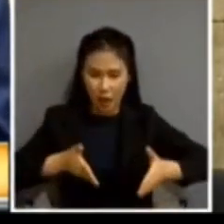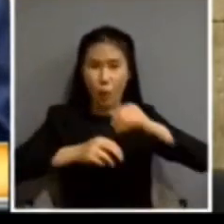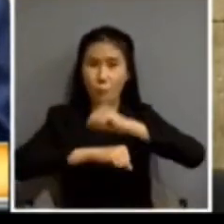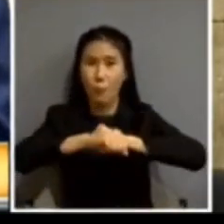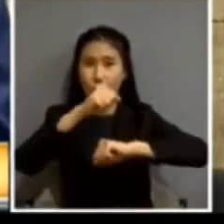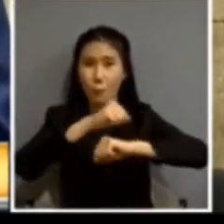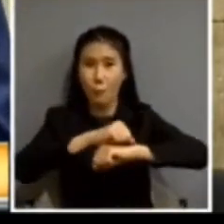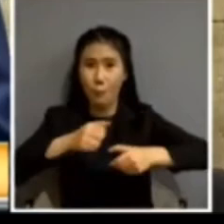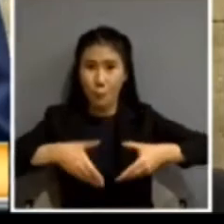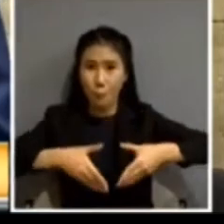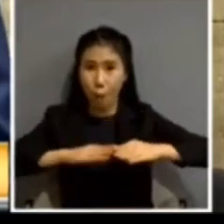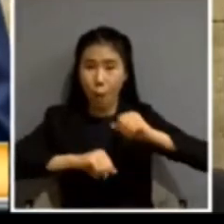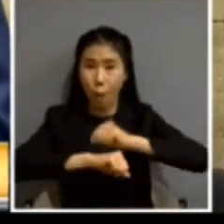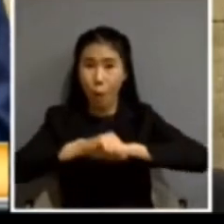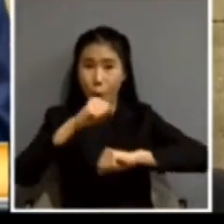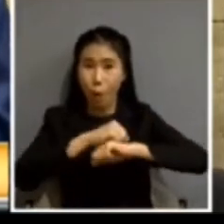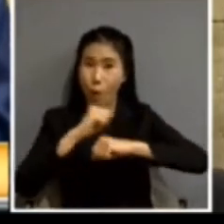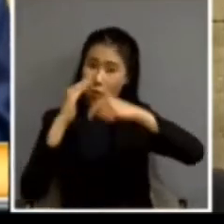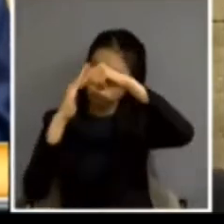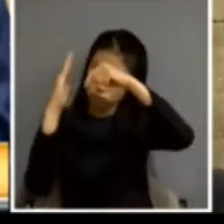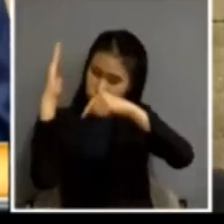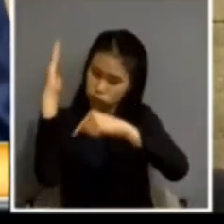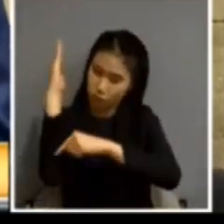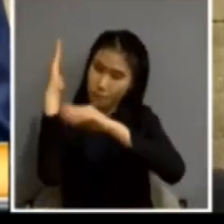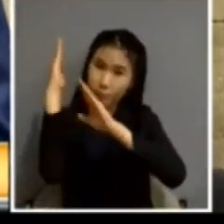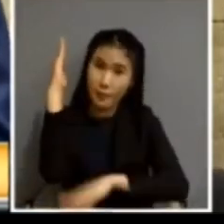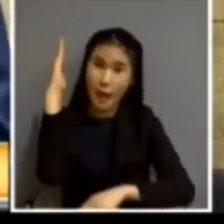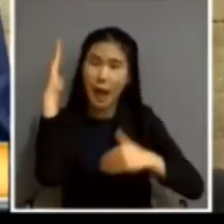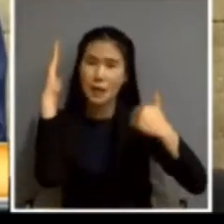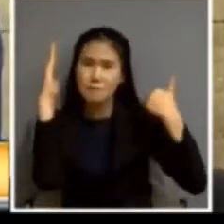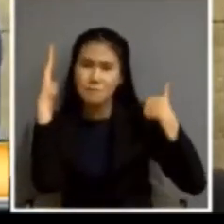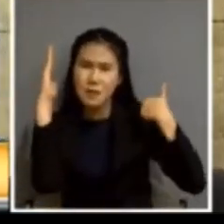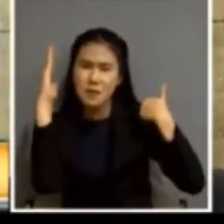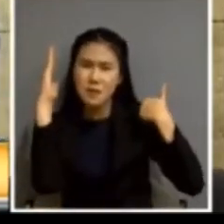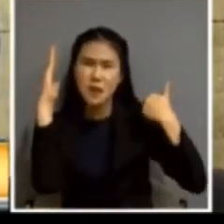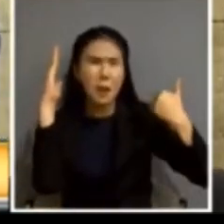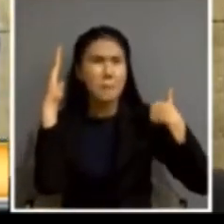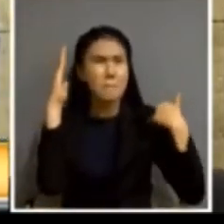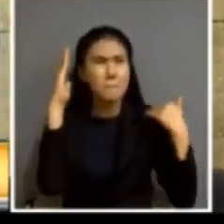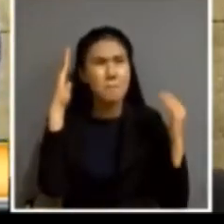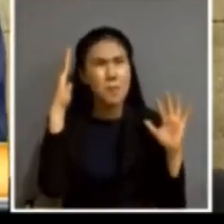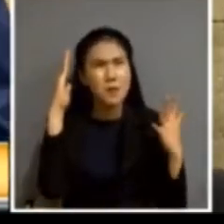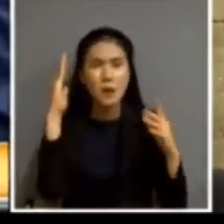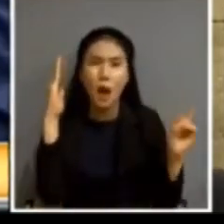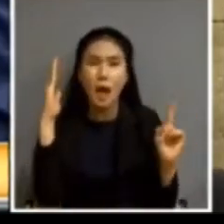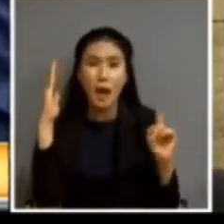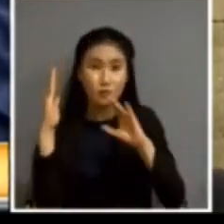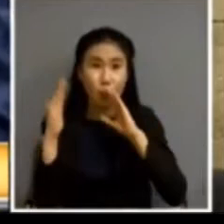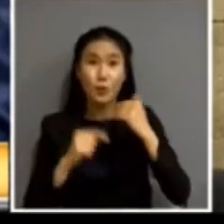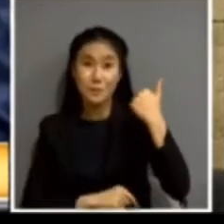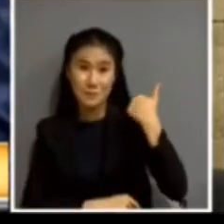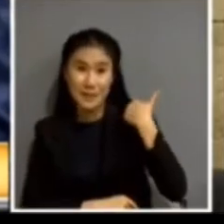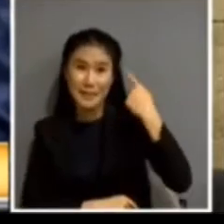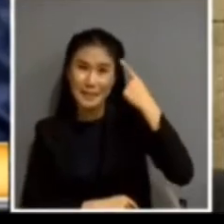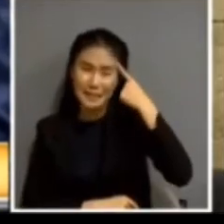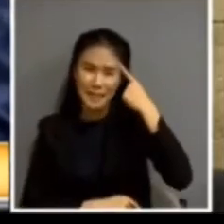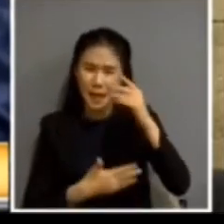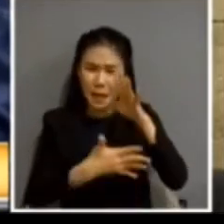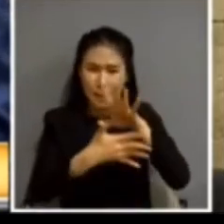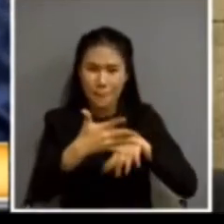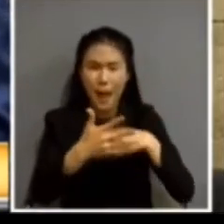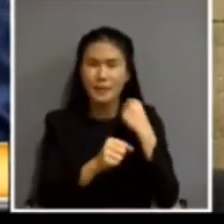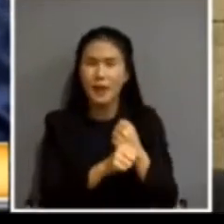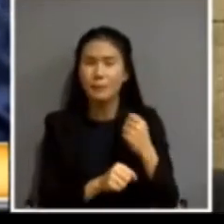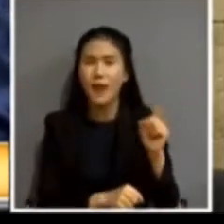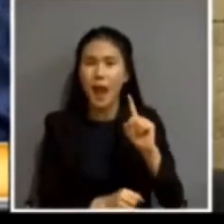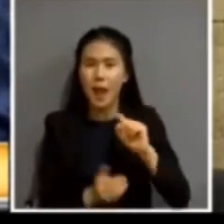างนี้ลงสู่ภาคใต้หรือไม่อย่างไรและถ้ามีแล้วจะดำเนินการอย่างไร